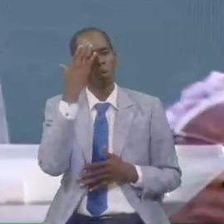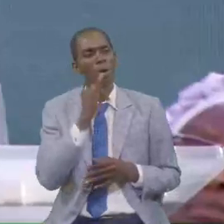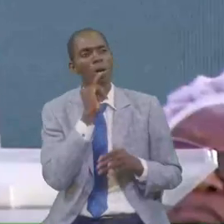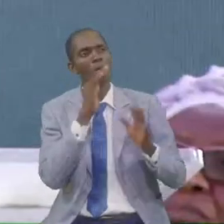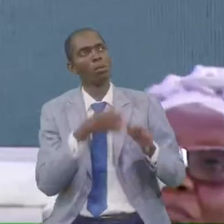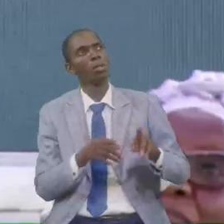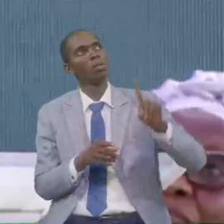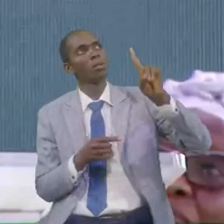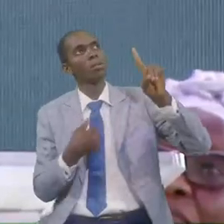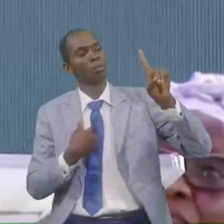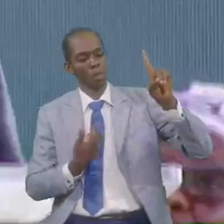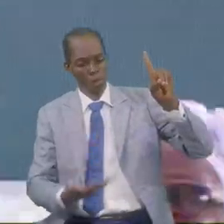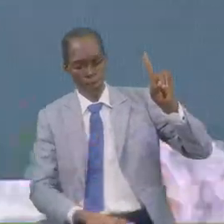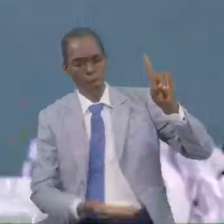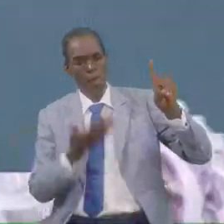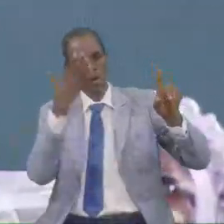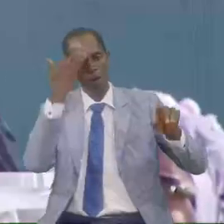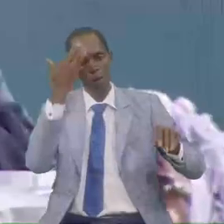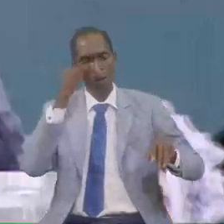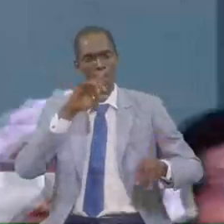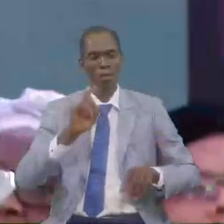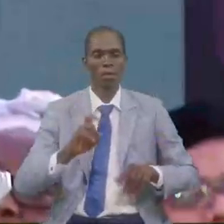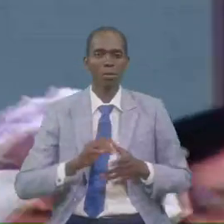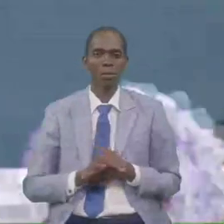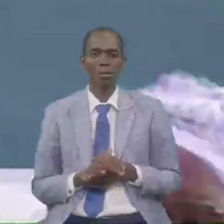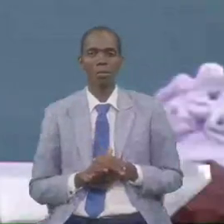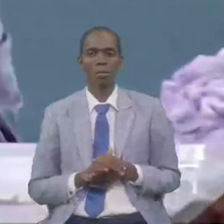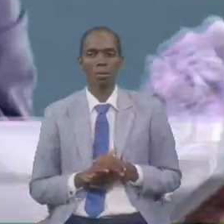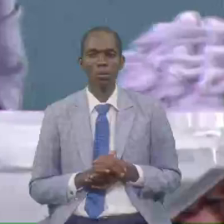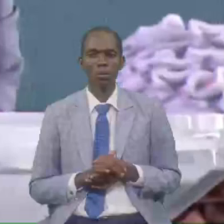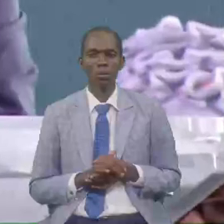Pourquoi est-ce qu'il est en haut là-bas? Moi, je suis en bas ici.